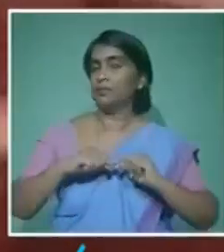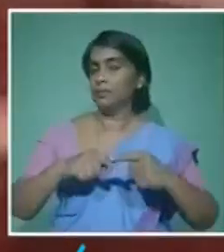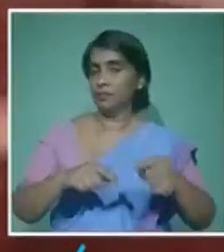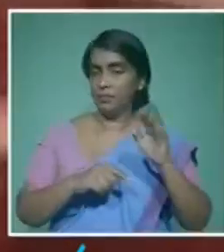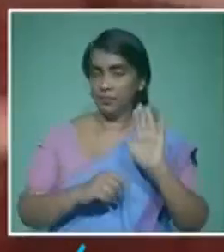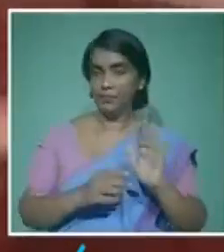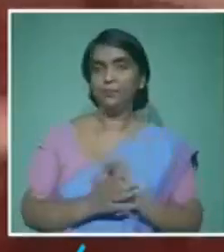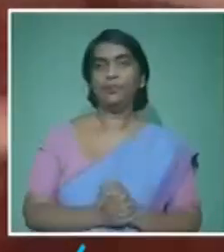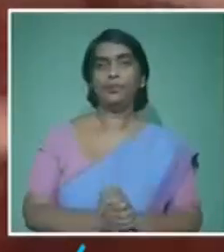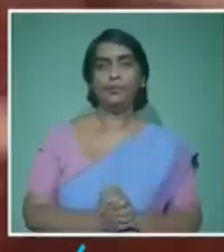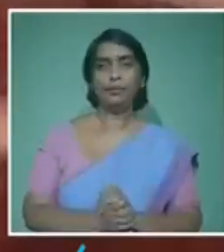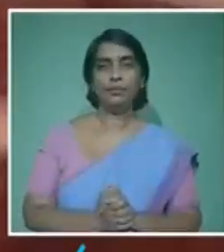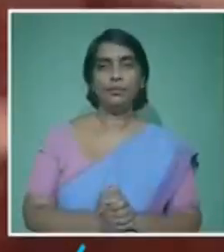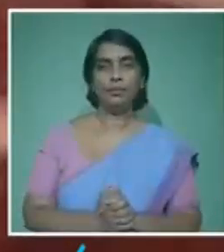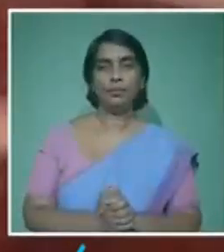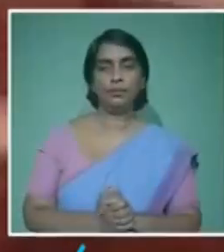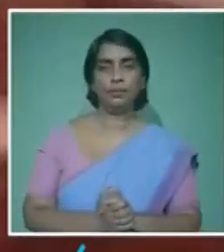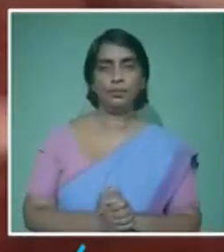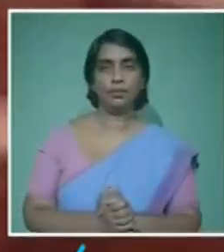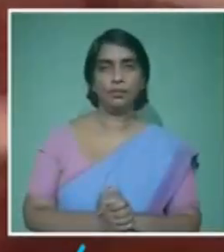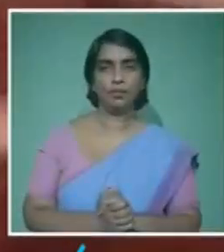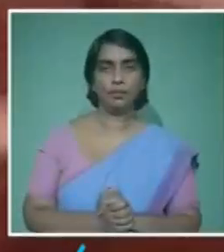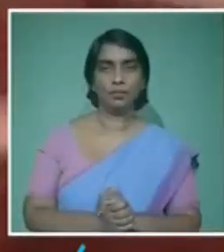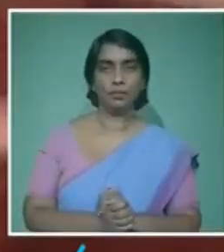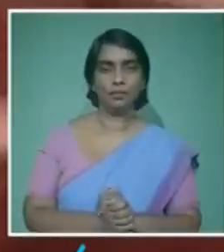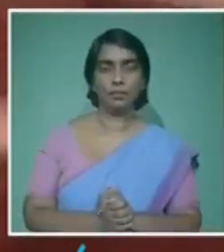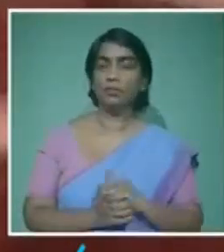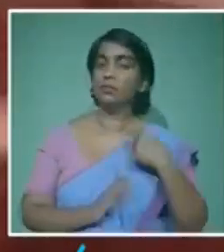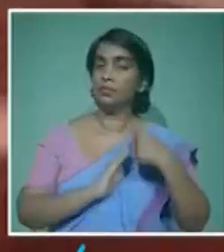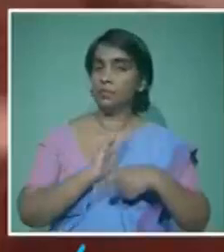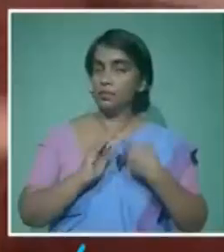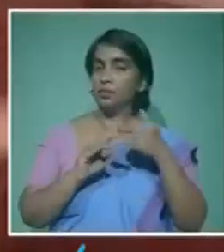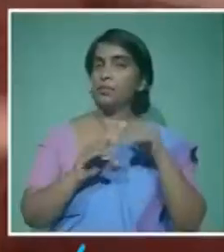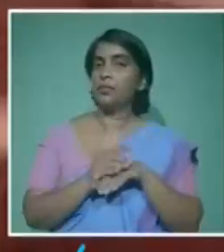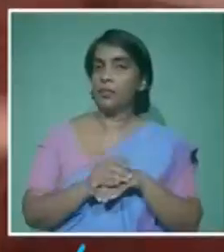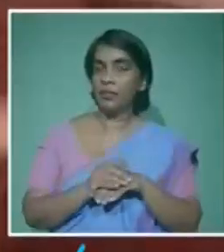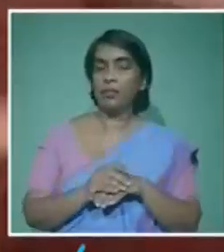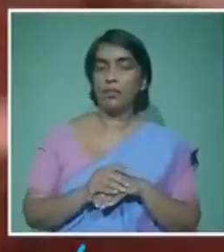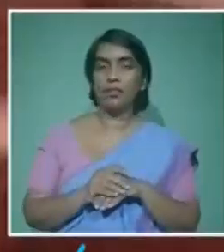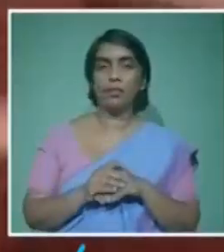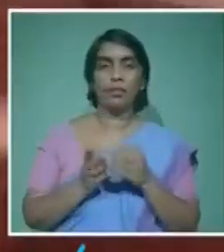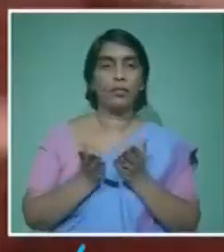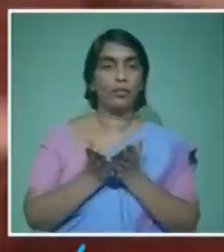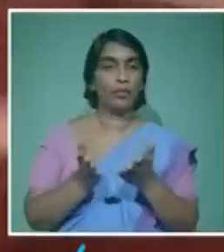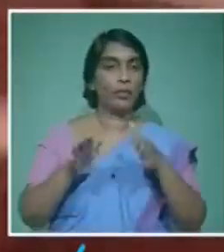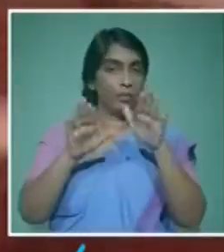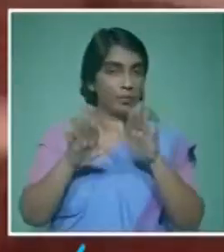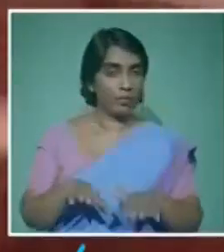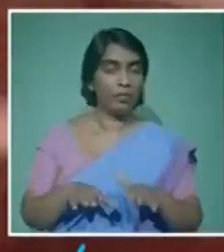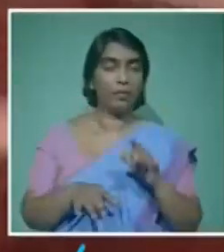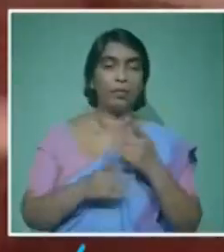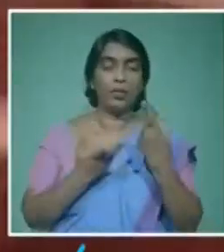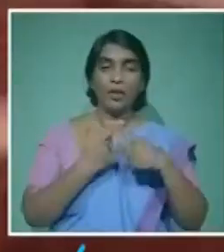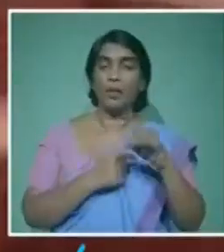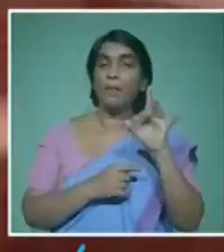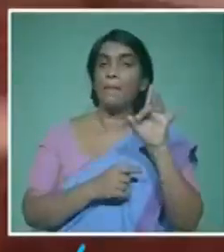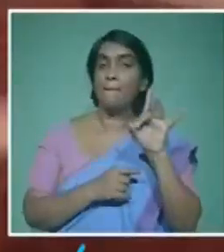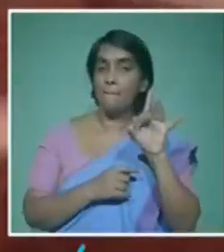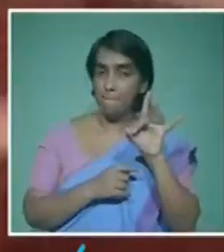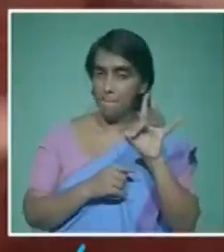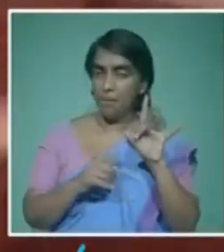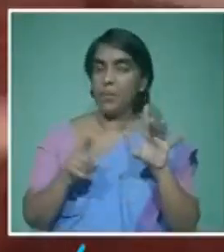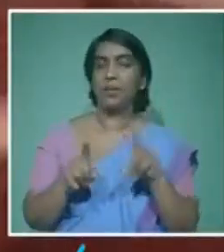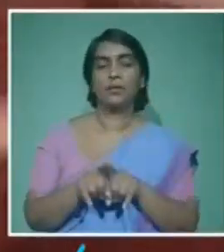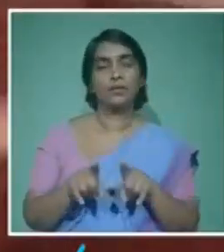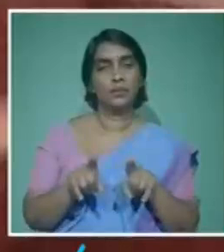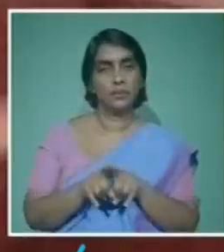நாட்டில் தற்போது 15 நங்கூரமிடும் தளங்களும் கடலுணவு அறுவடைகளை தரையிறக்கம் செய்கின்ற